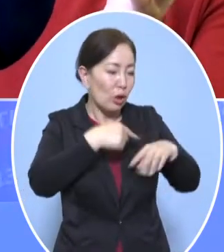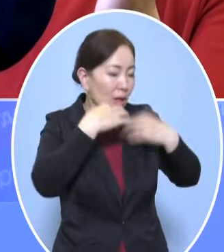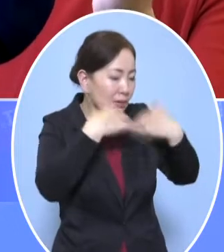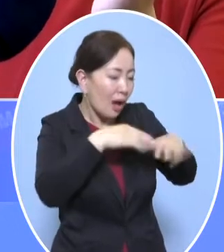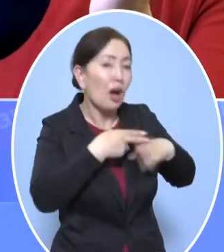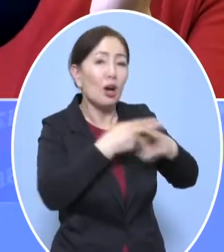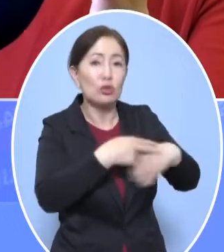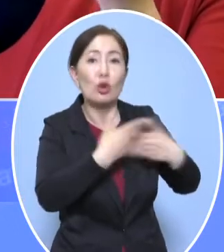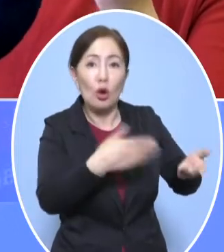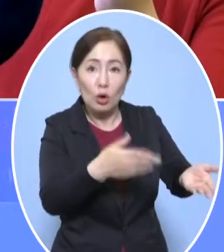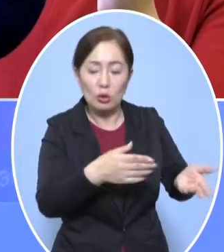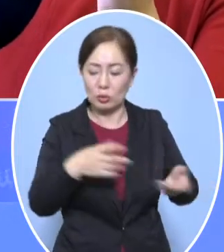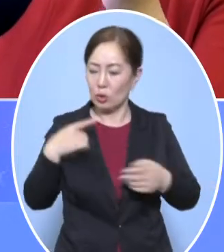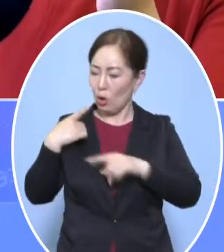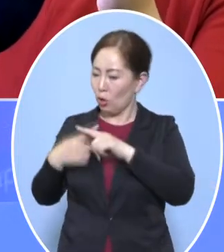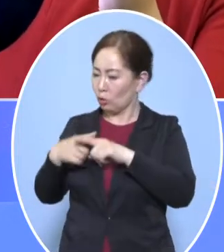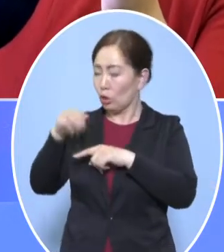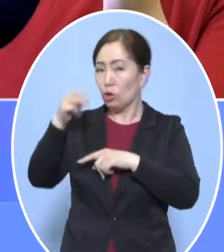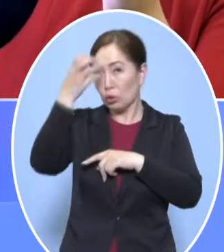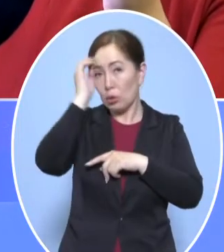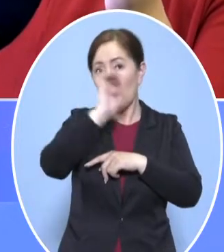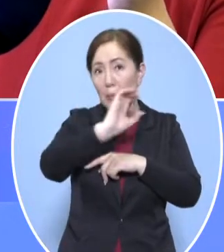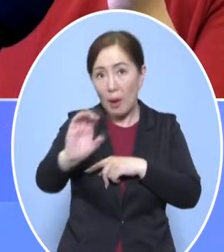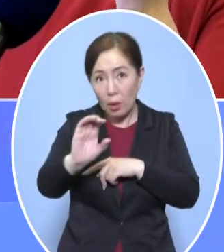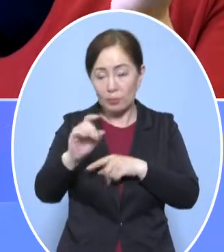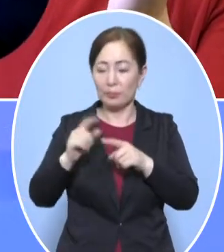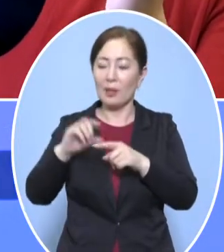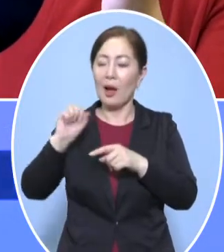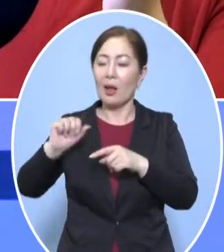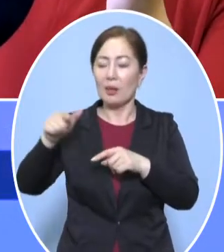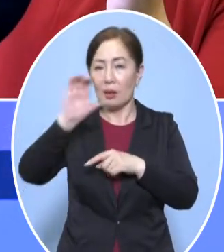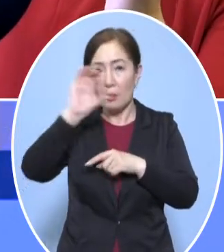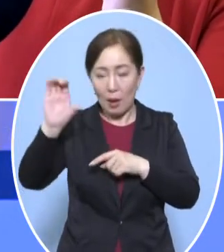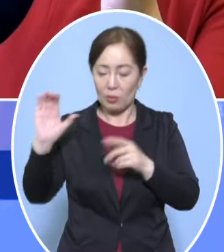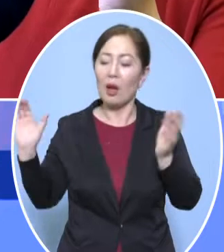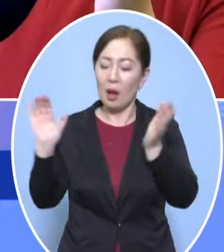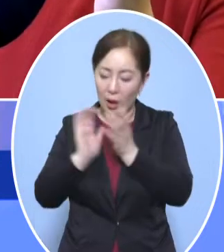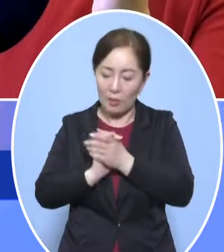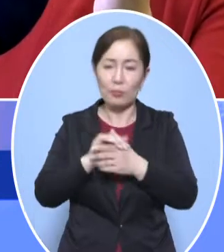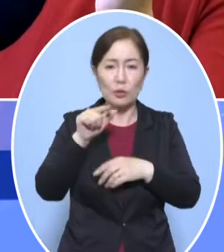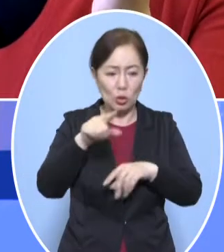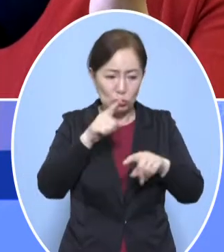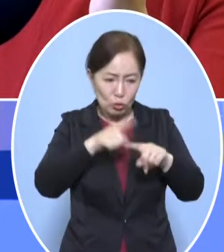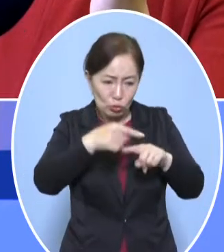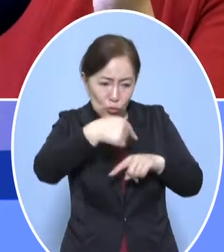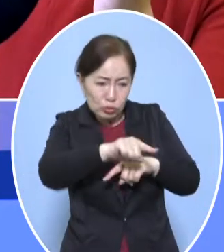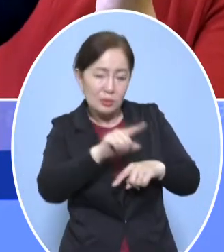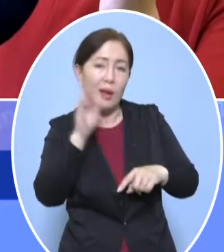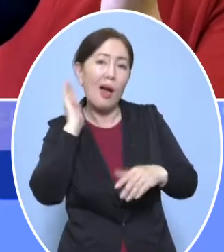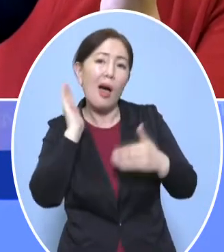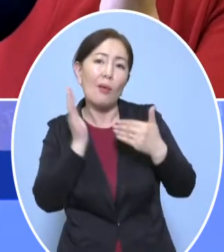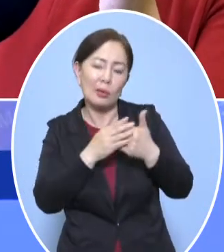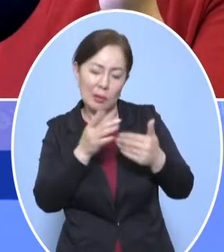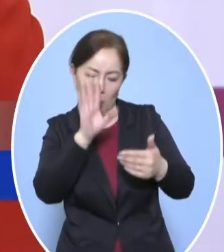түгэн. Энэ нь юу вэ гэхээр орон нутгийн төрийн байгууллагууд авилгатай тэмцэх газартай хамтраад тухайн орон нутгийн авилгын одоо